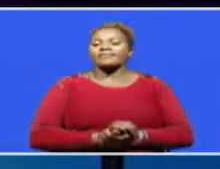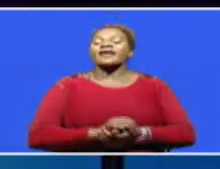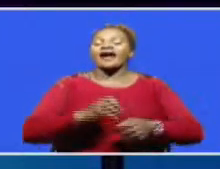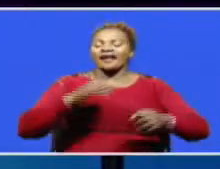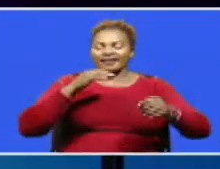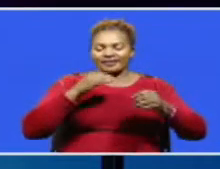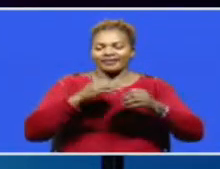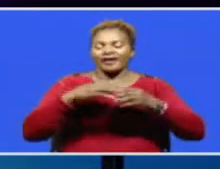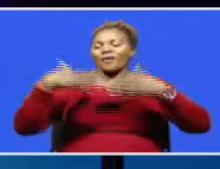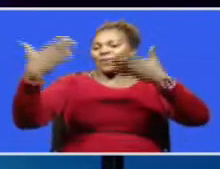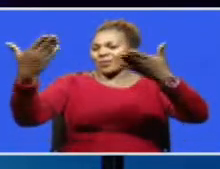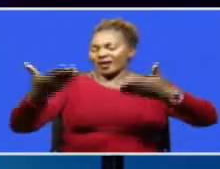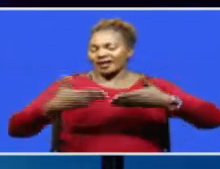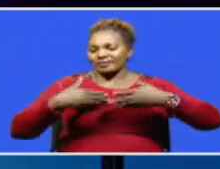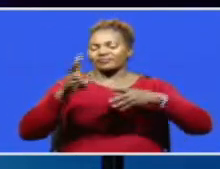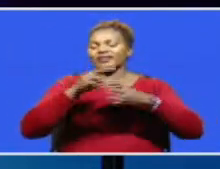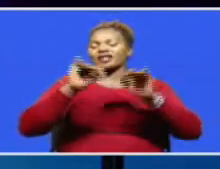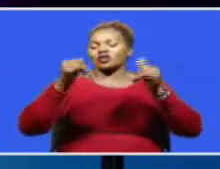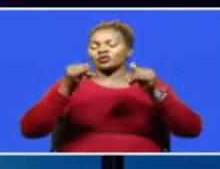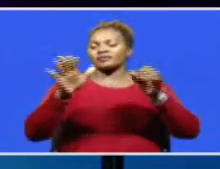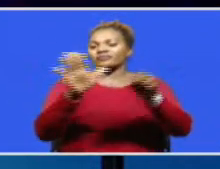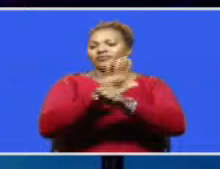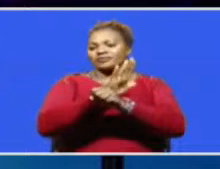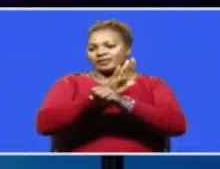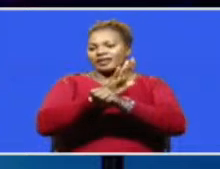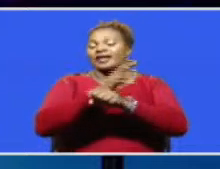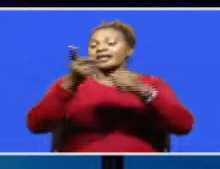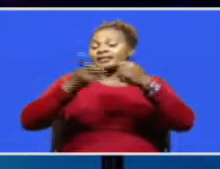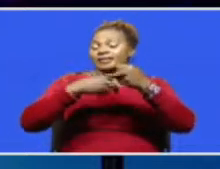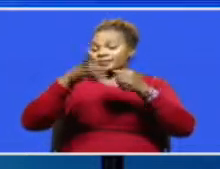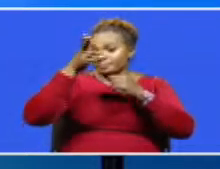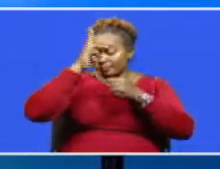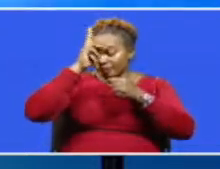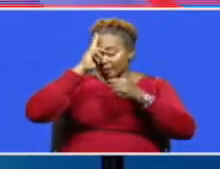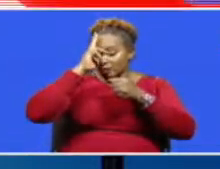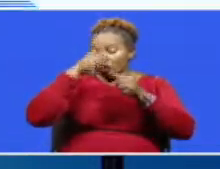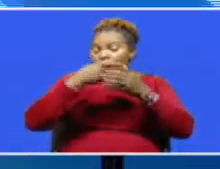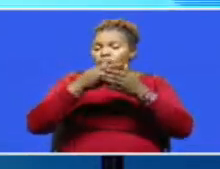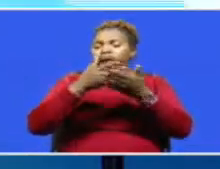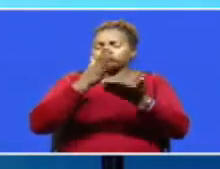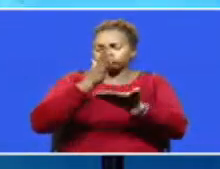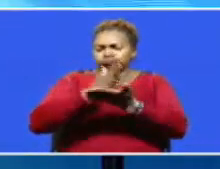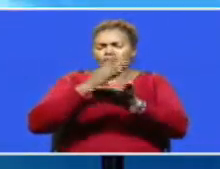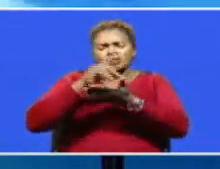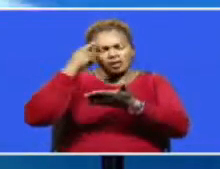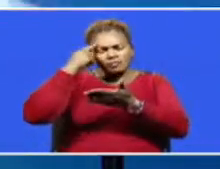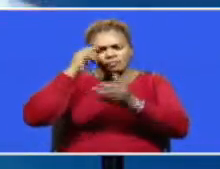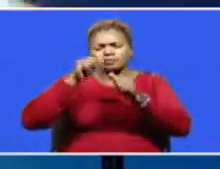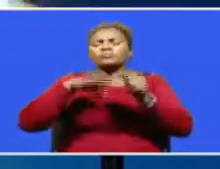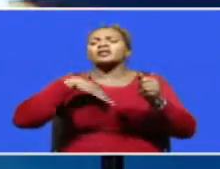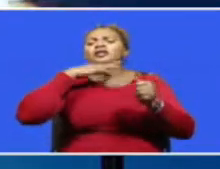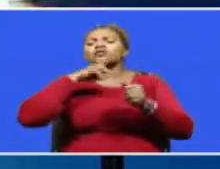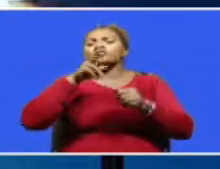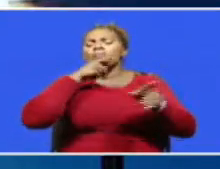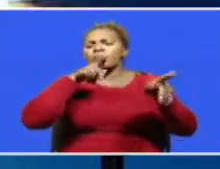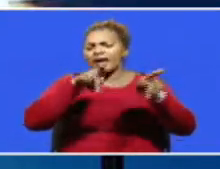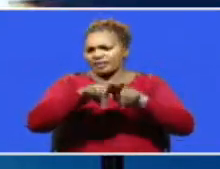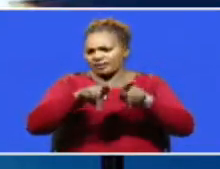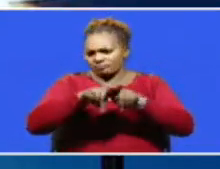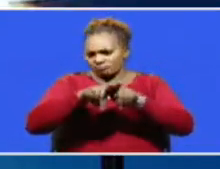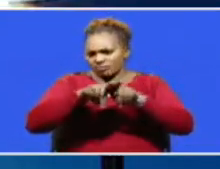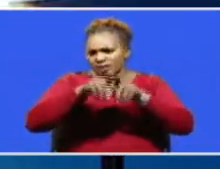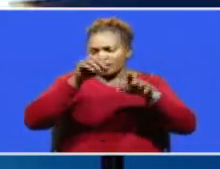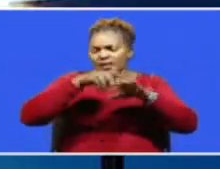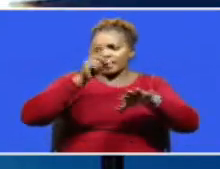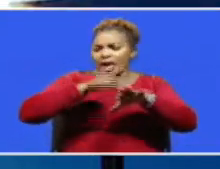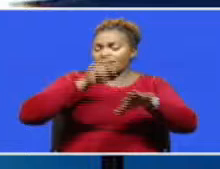Na mtazamaji, karibu kwa taarifa kamili. Maafisa sita wa polisi wanaodaiwa kutekeleza mauaji ya ndugu wawili wa Kianjokoma